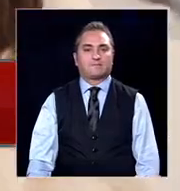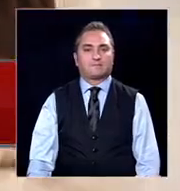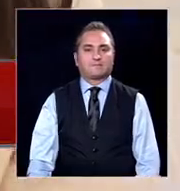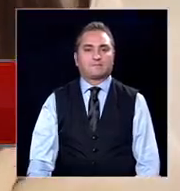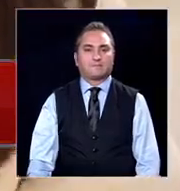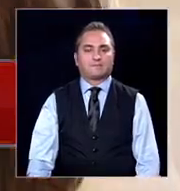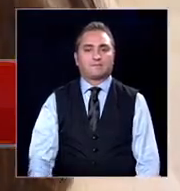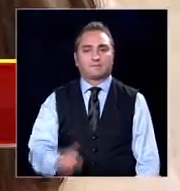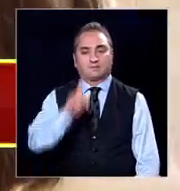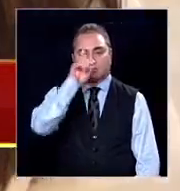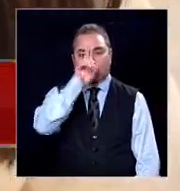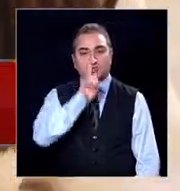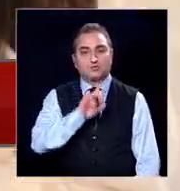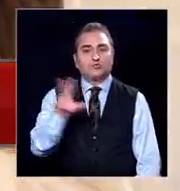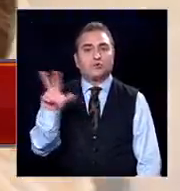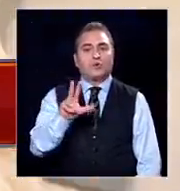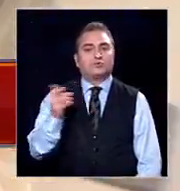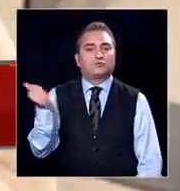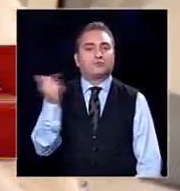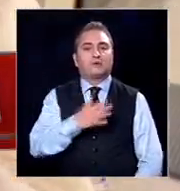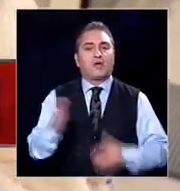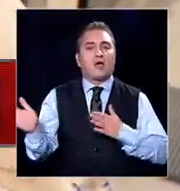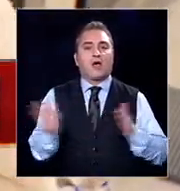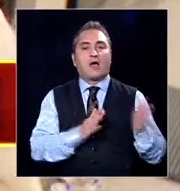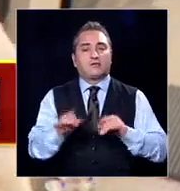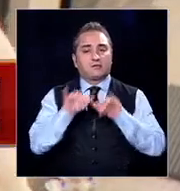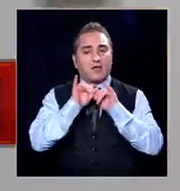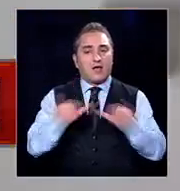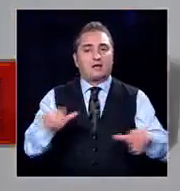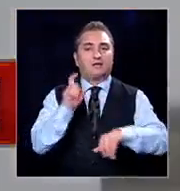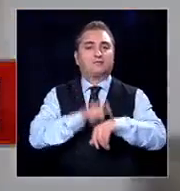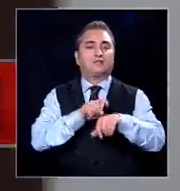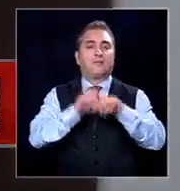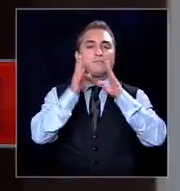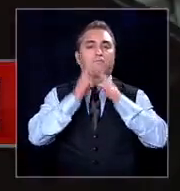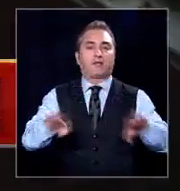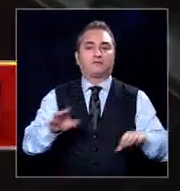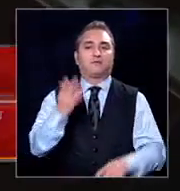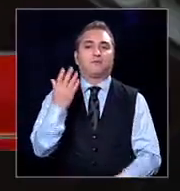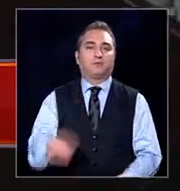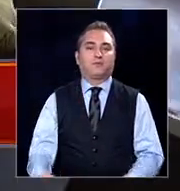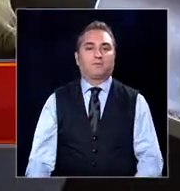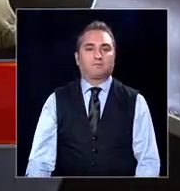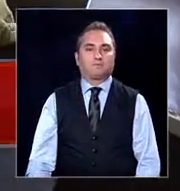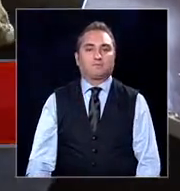yapıyorlar. 130 adres eş zamanlı baskın yapıldı sabah saatlerinde.